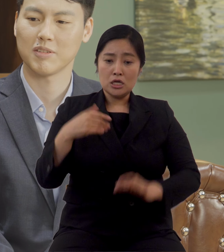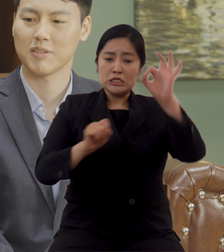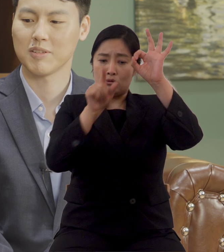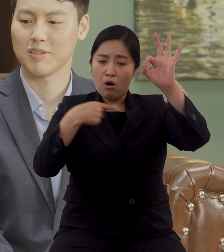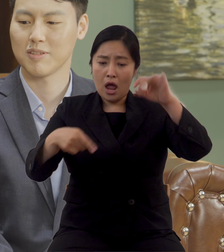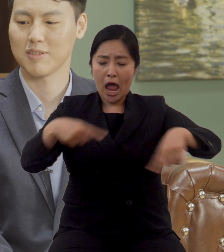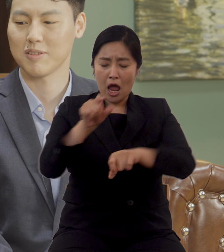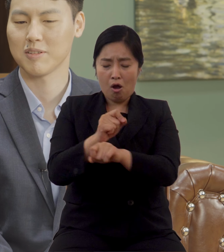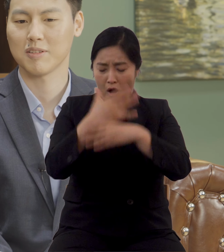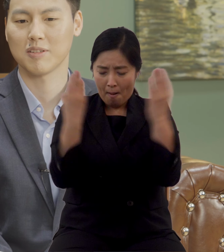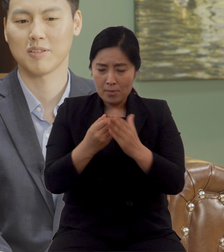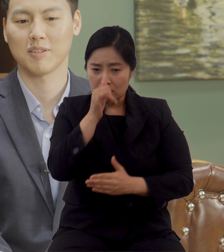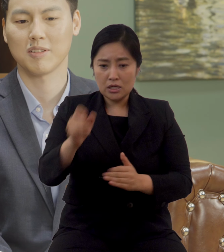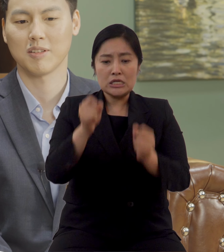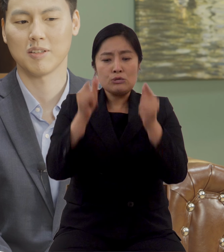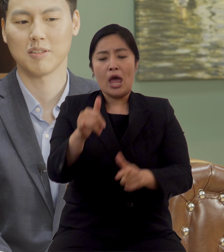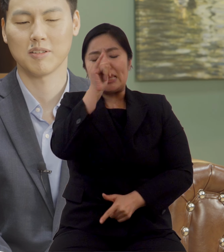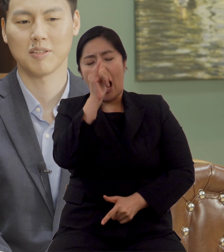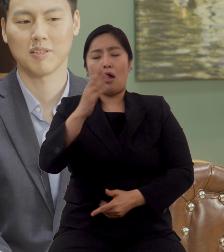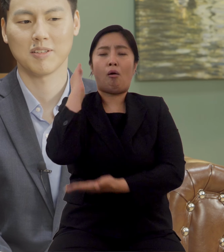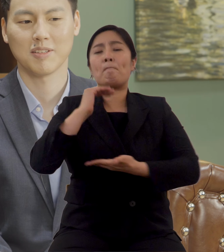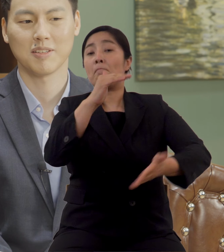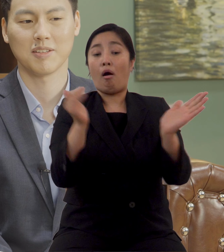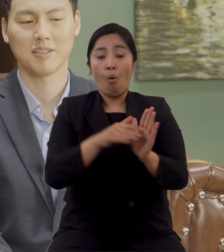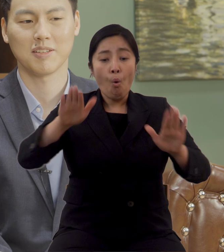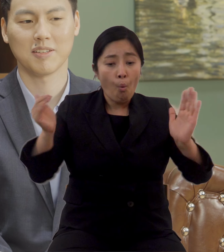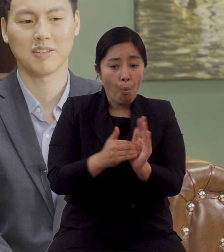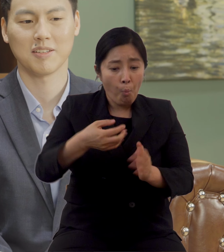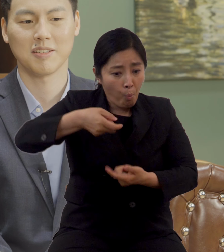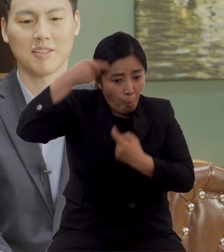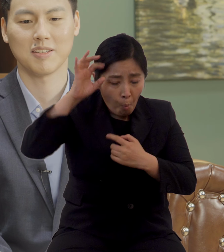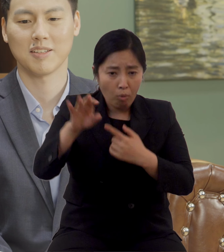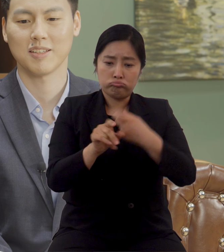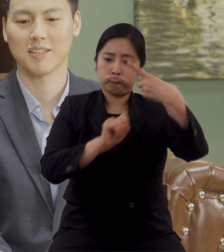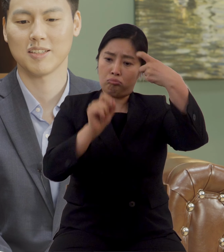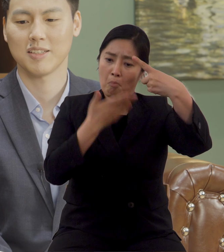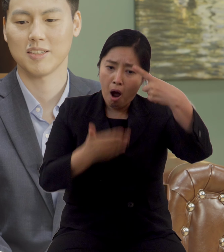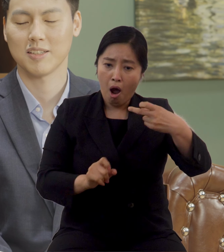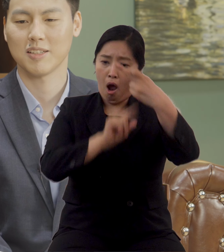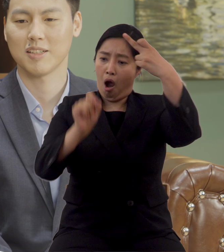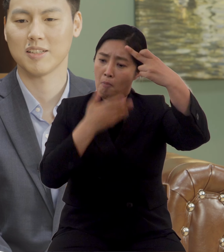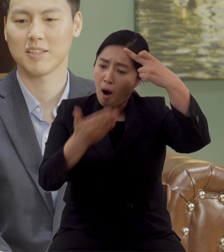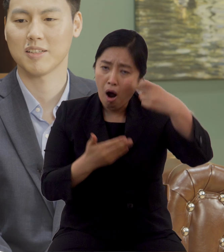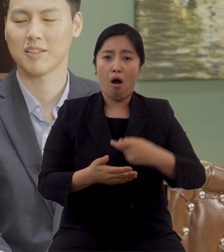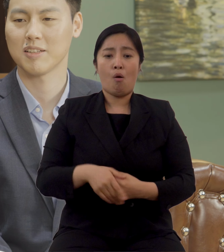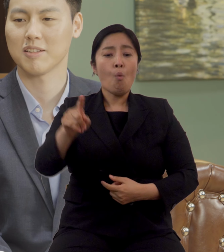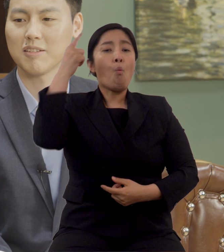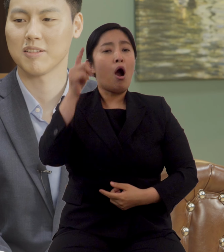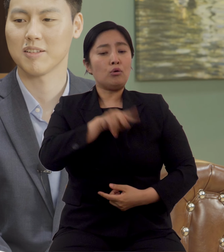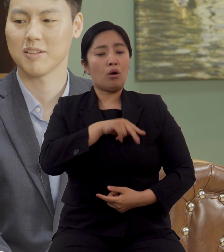아니, 10월 안에 행정 절차 마무리해야 기회가 있다고 분명히 그랬는데, 이제 와서 보니까 11월도 가능하고